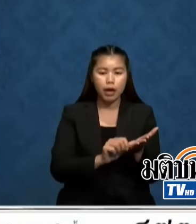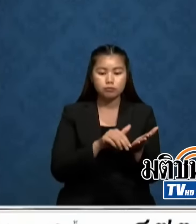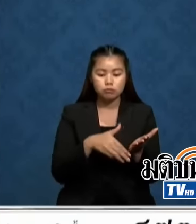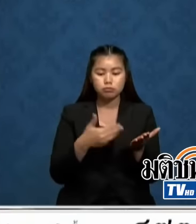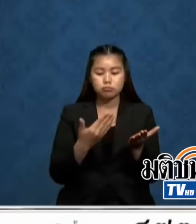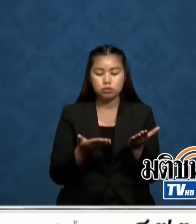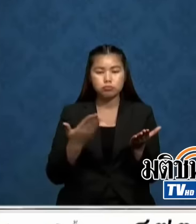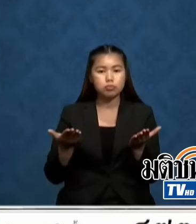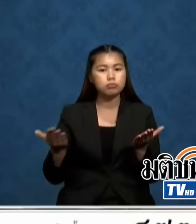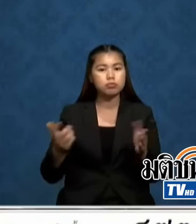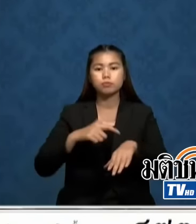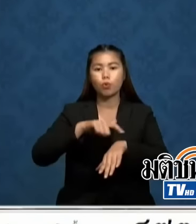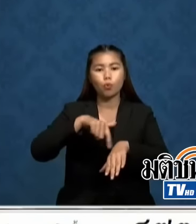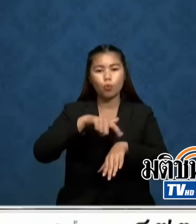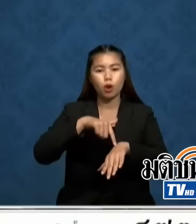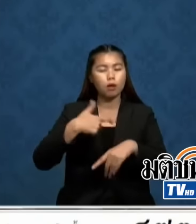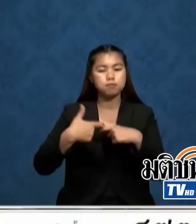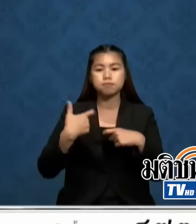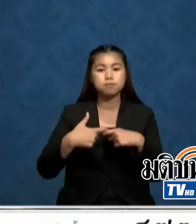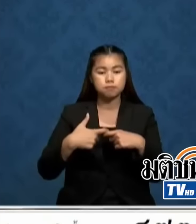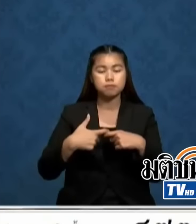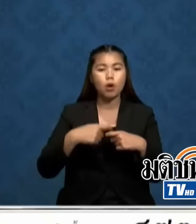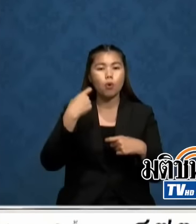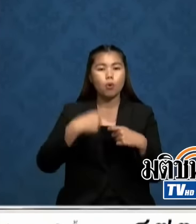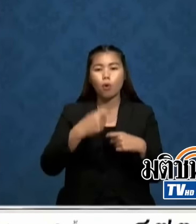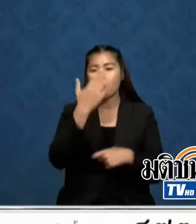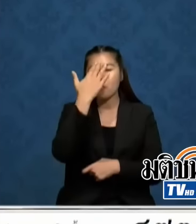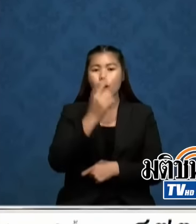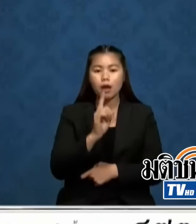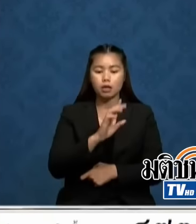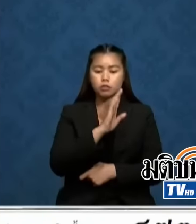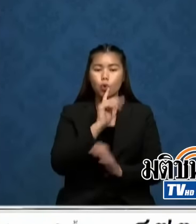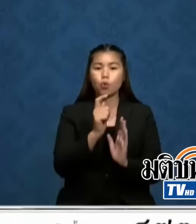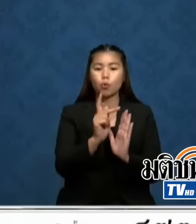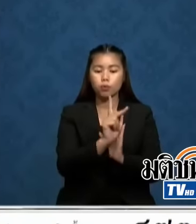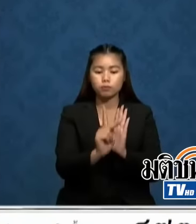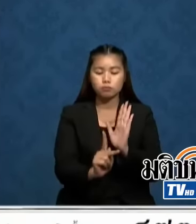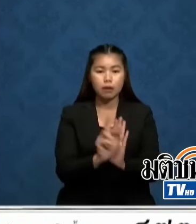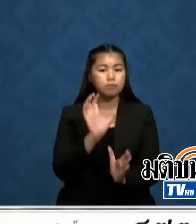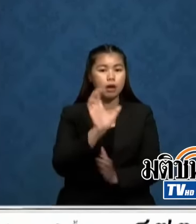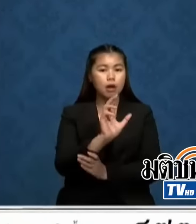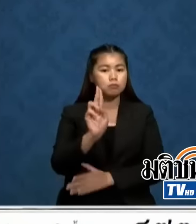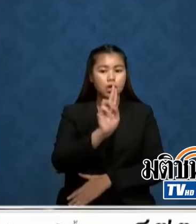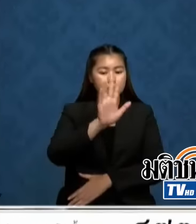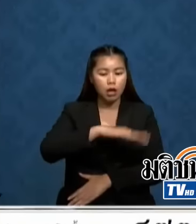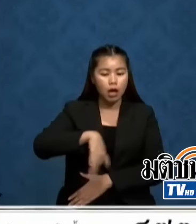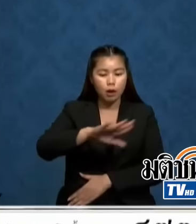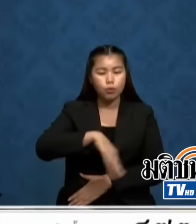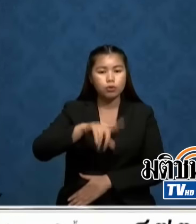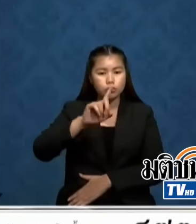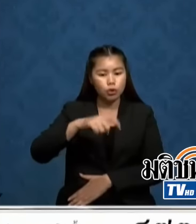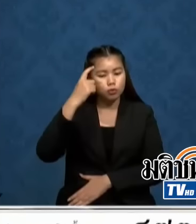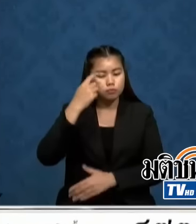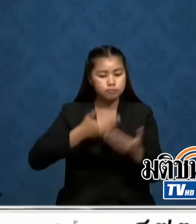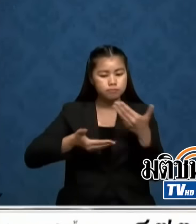ละฉบับยากเย็นมากครับเพราะอะไรครับเพราะกว่าที่จะออกมาเป็นกฎหมายบังคับใช้พวกเราต้องมาพิจารณา